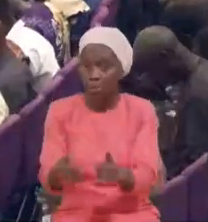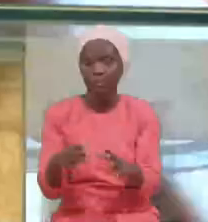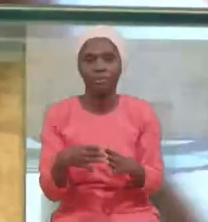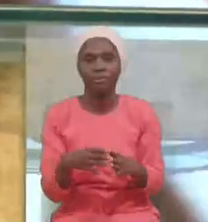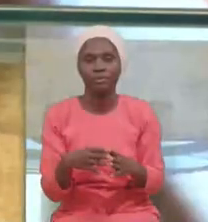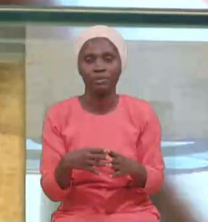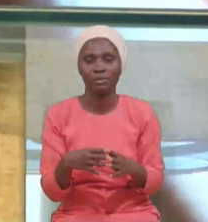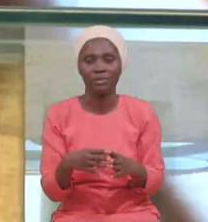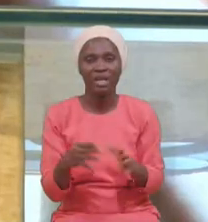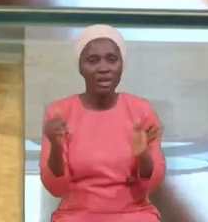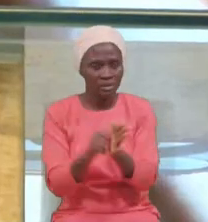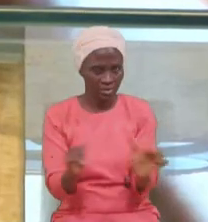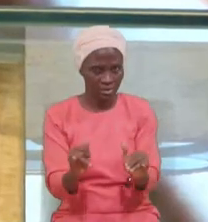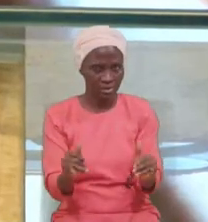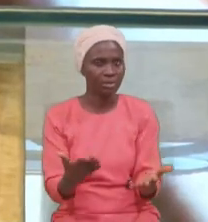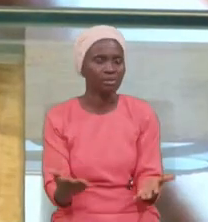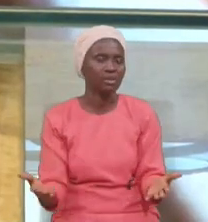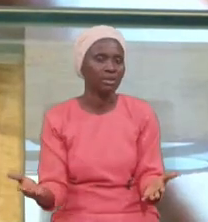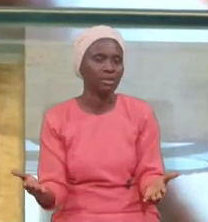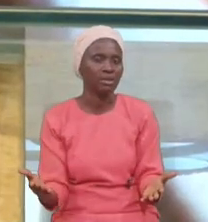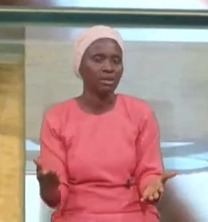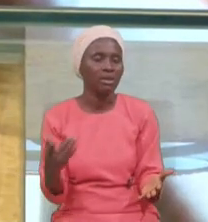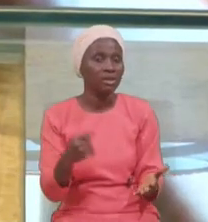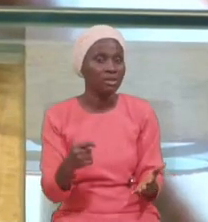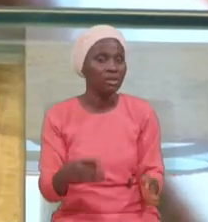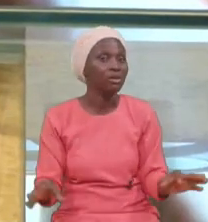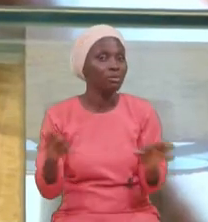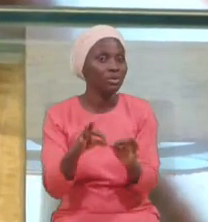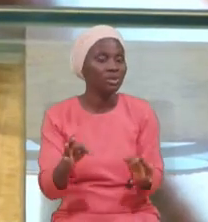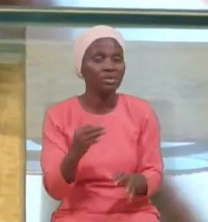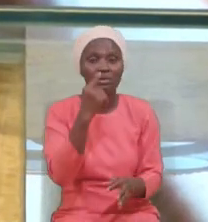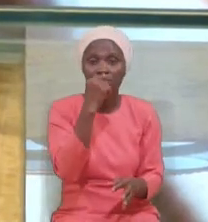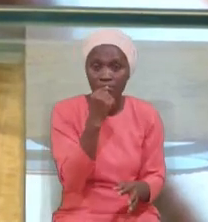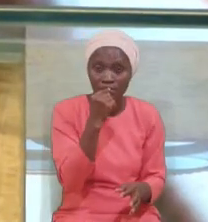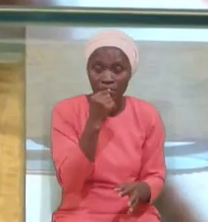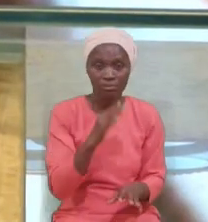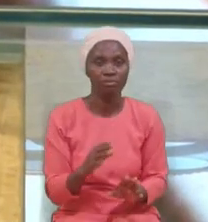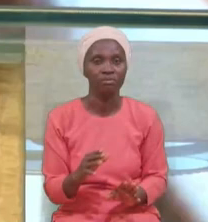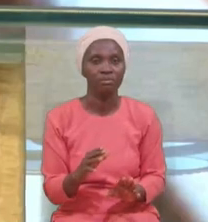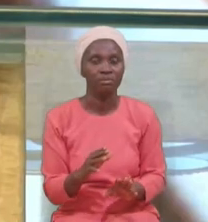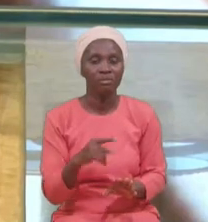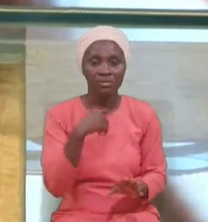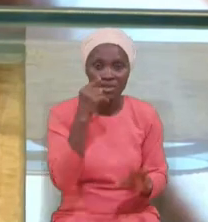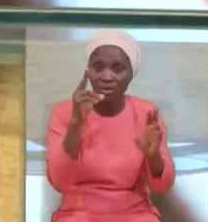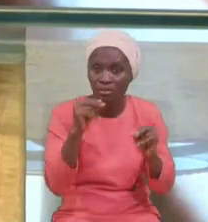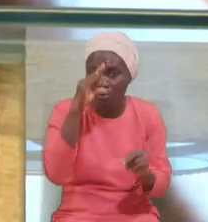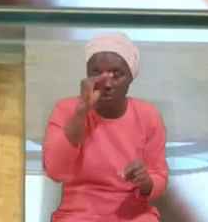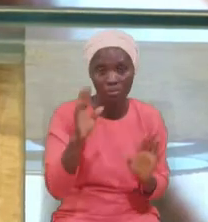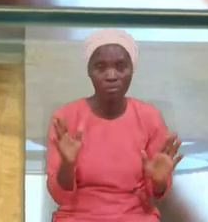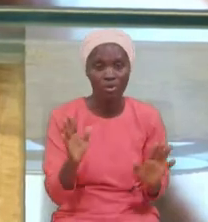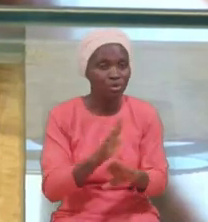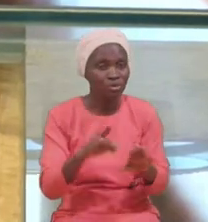arrivé. C'est la même chose. La particularité du silence, n'en parle à